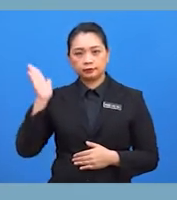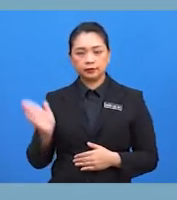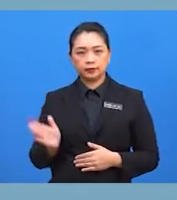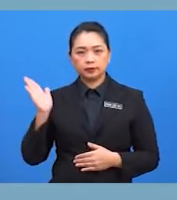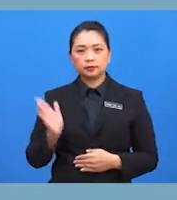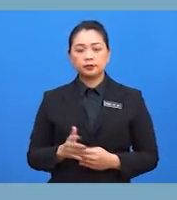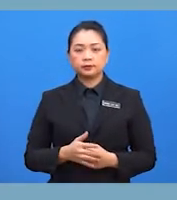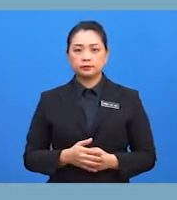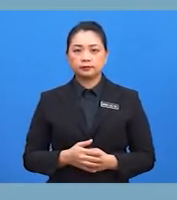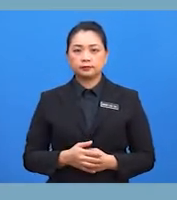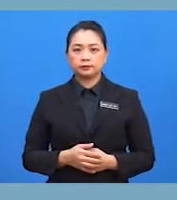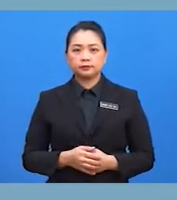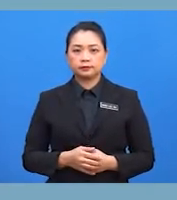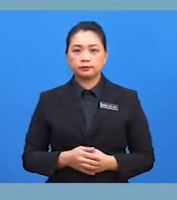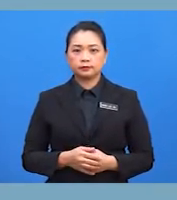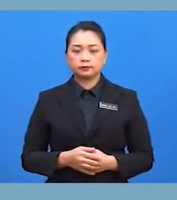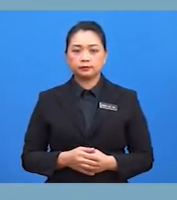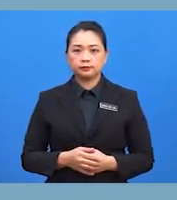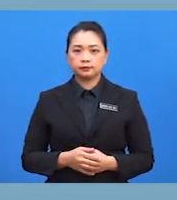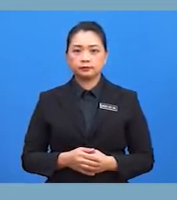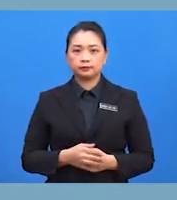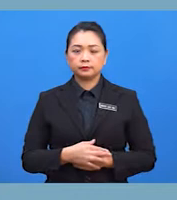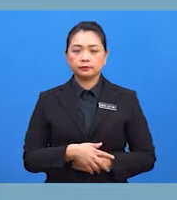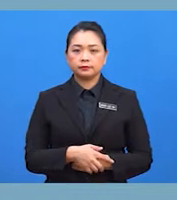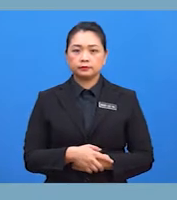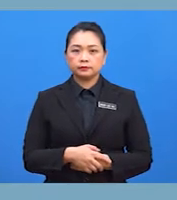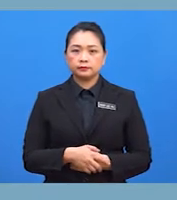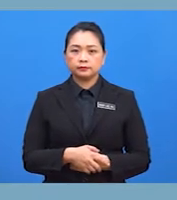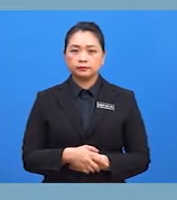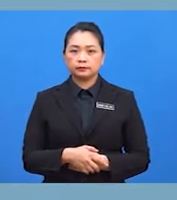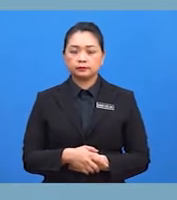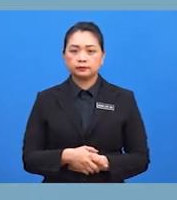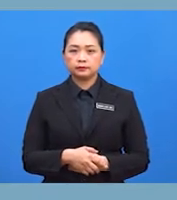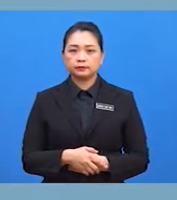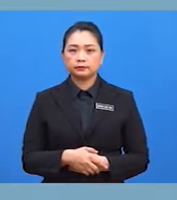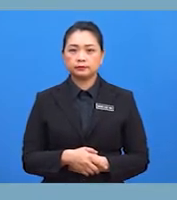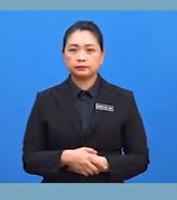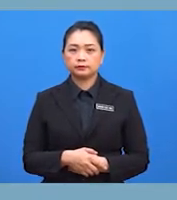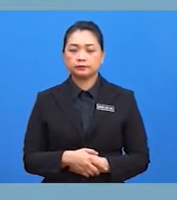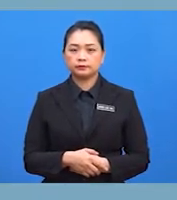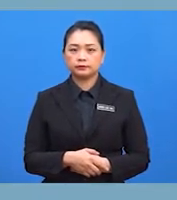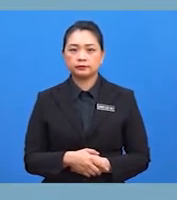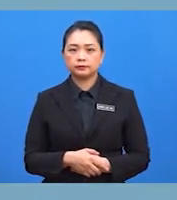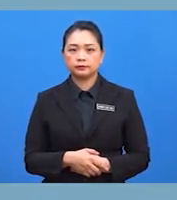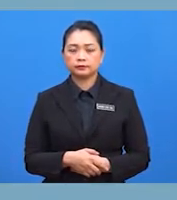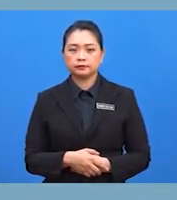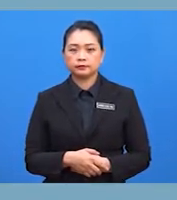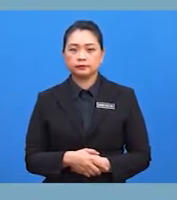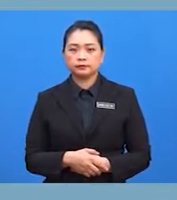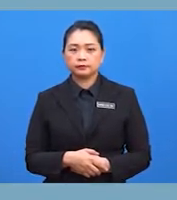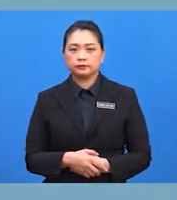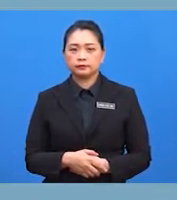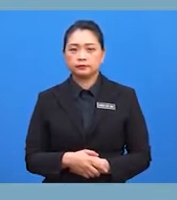buruh tolak jumlah guna tenaga bahagi jumlah tenaga buruh didarabkan dengan 100. Maka jawapannya